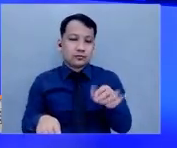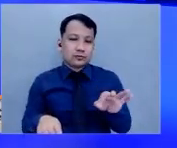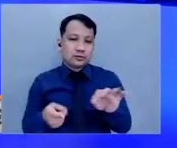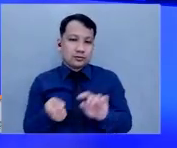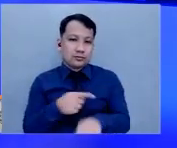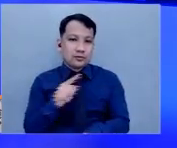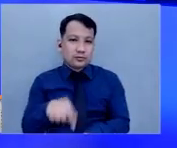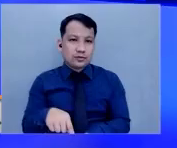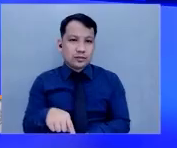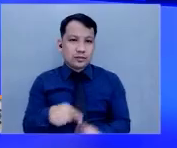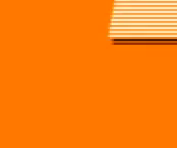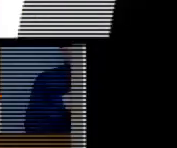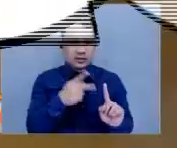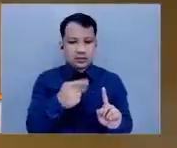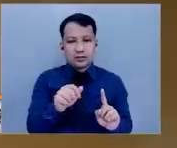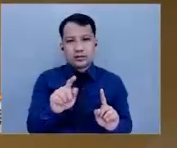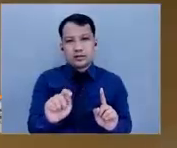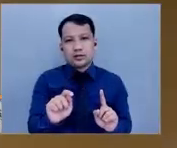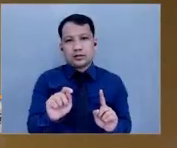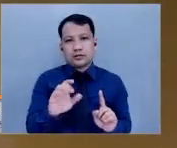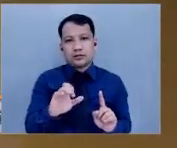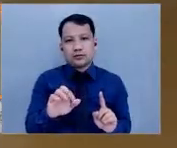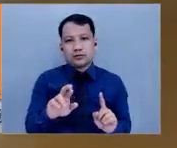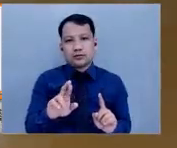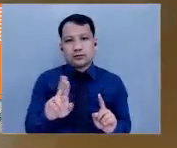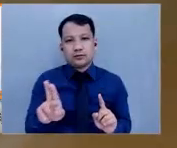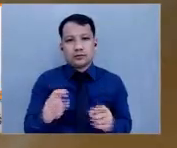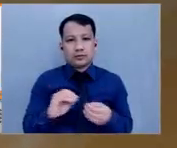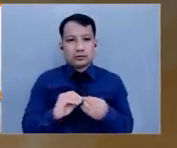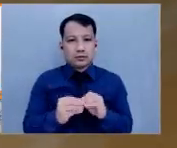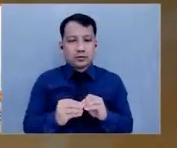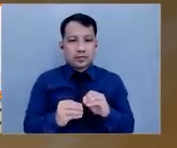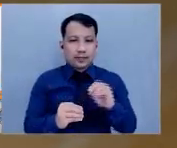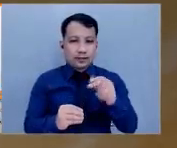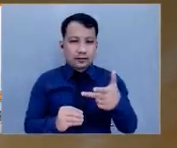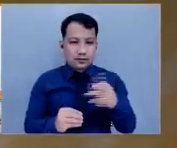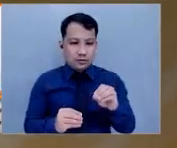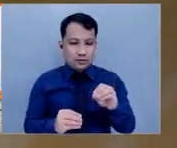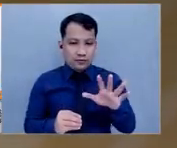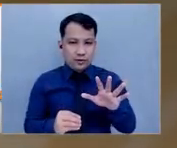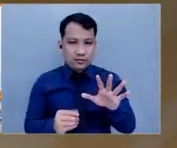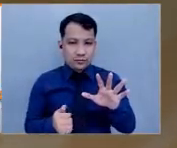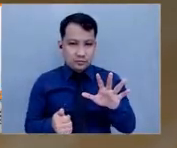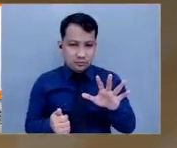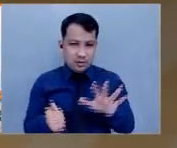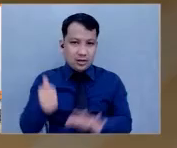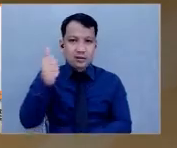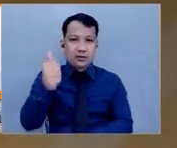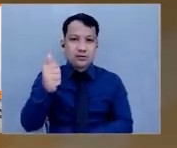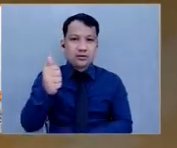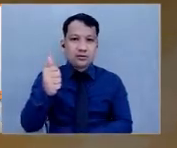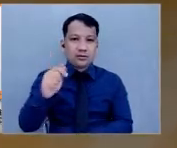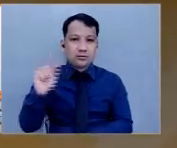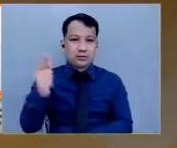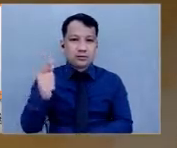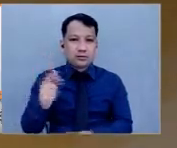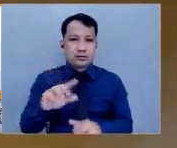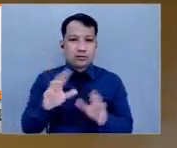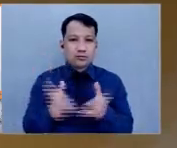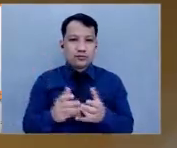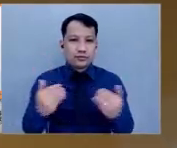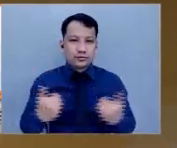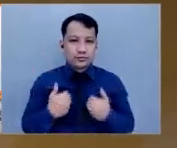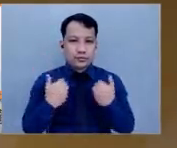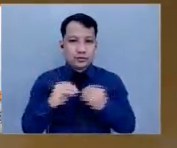na si Kheith, Rhynne, Cruz. Ranked number 305 si Cruz pero tinalo niya ang top seed in World Youth number